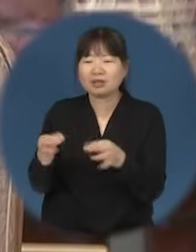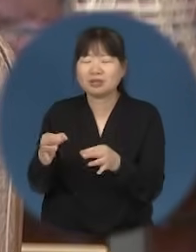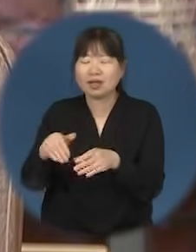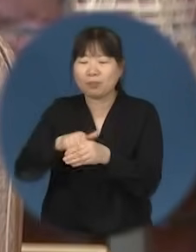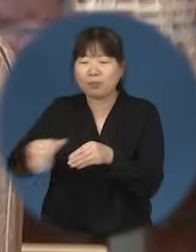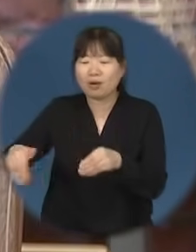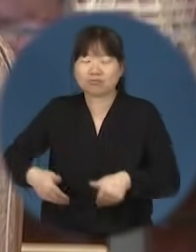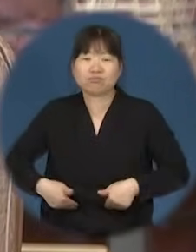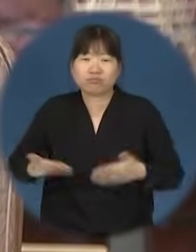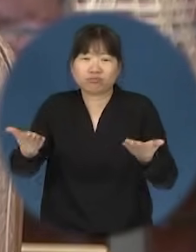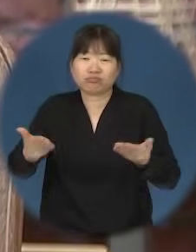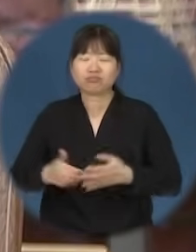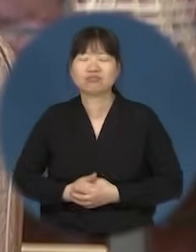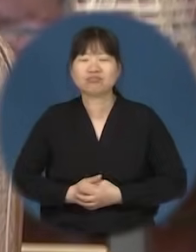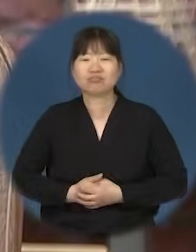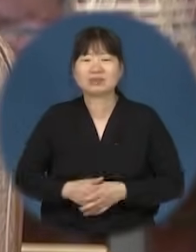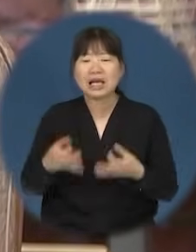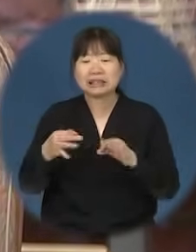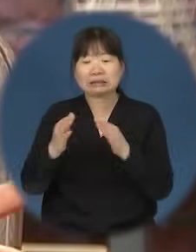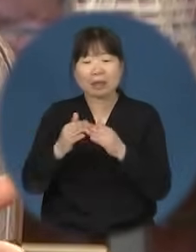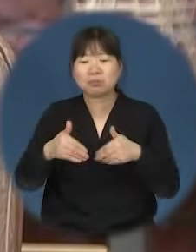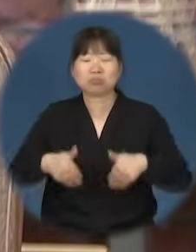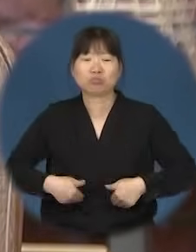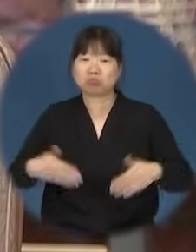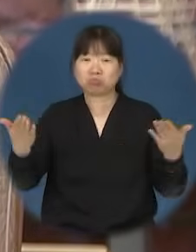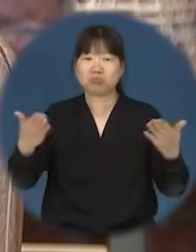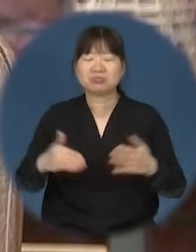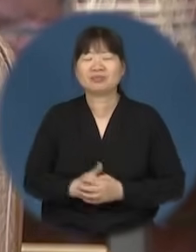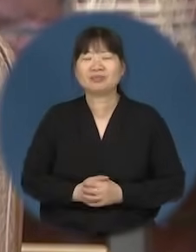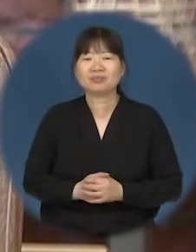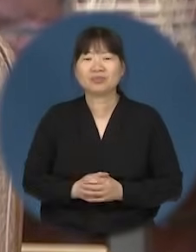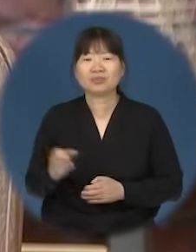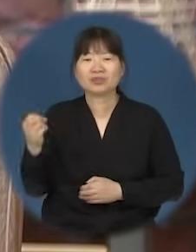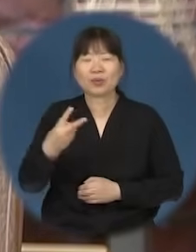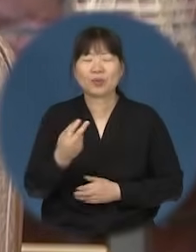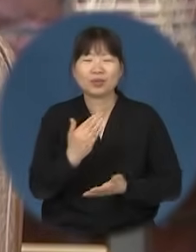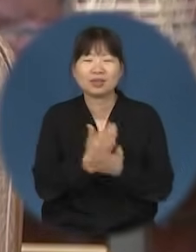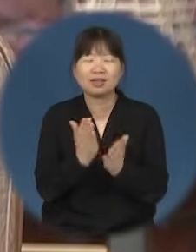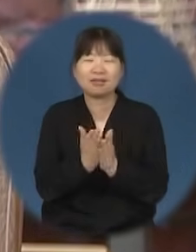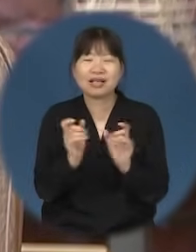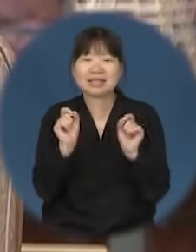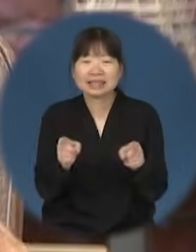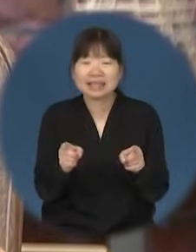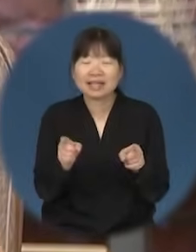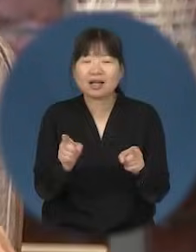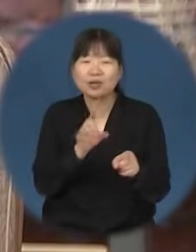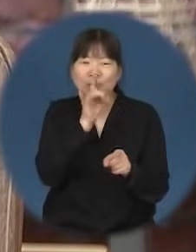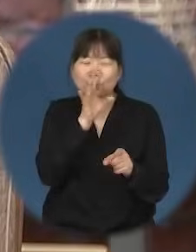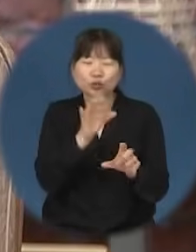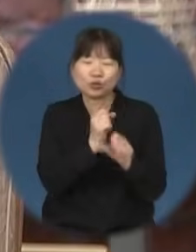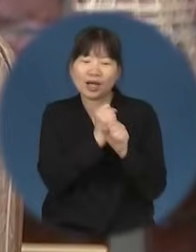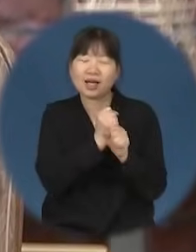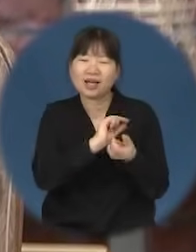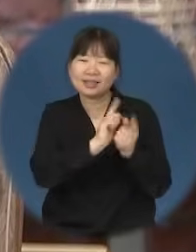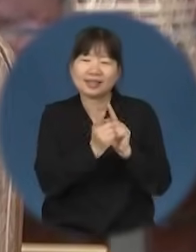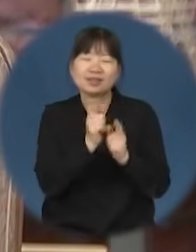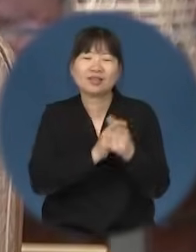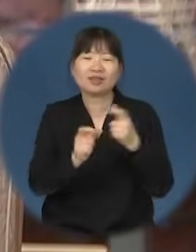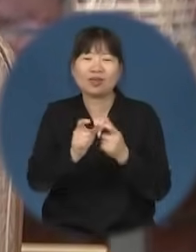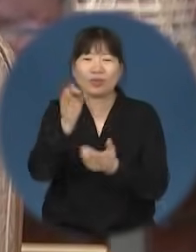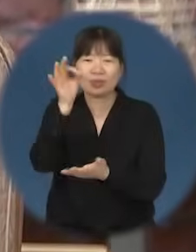거죠. 그죠. 예, 그다음에 예. 뭐 또 여러 가지 그 기회들이 중앙화 대신에 좀 더